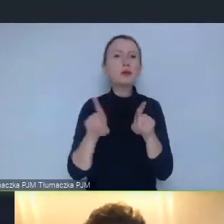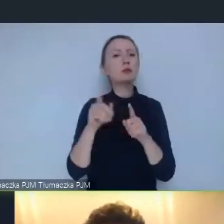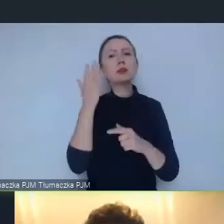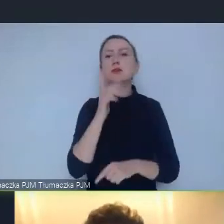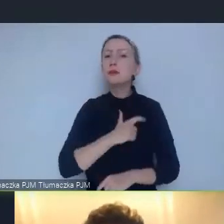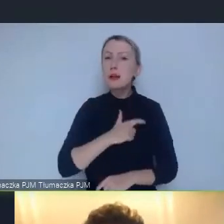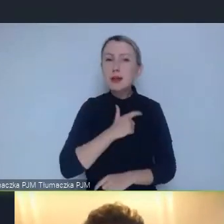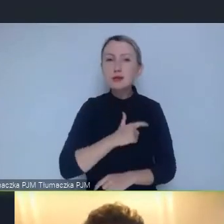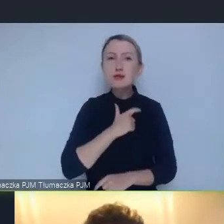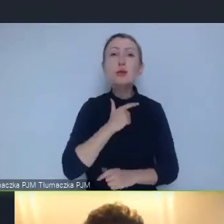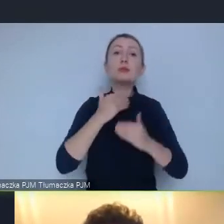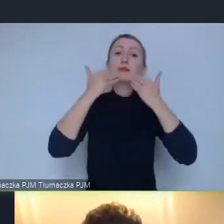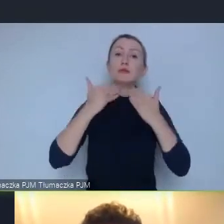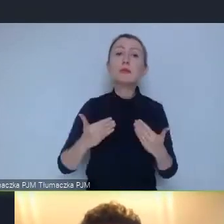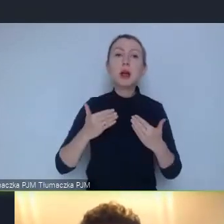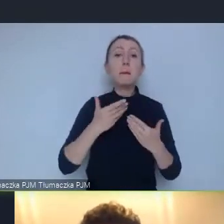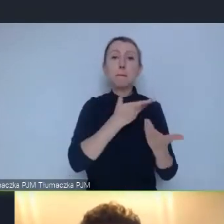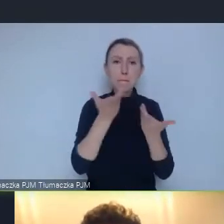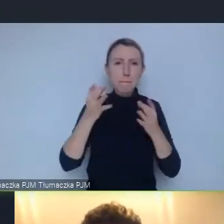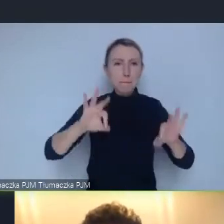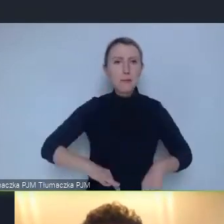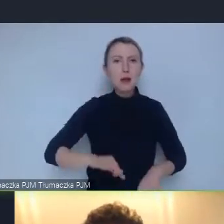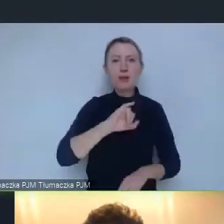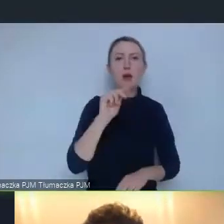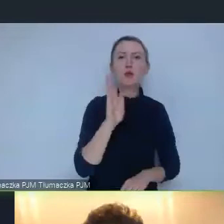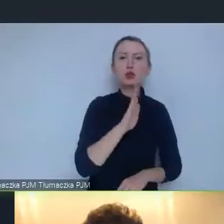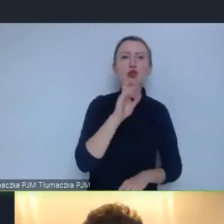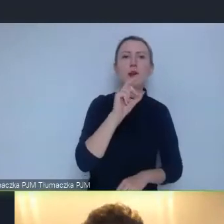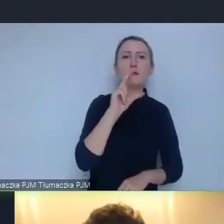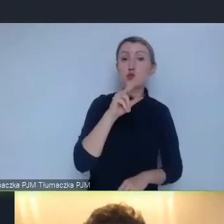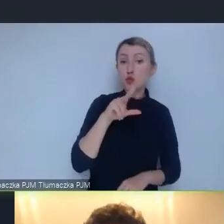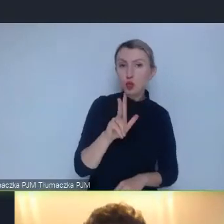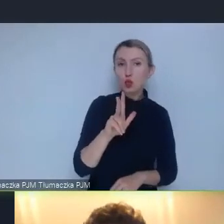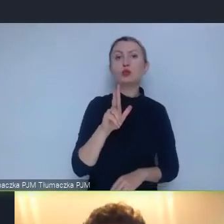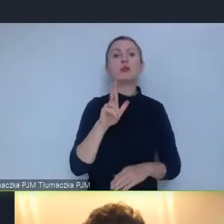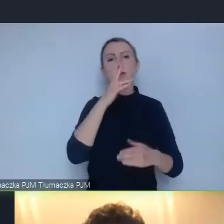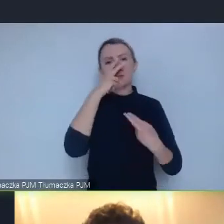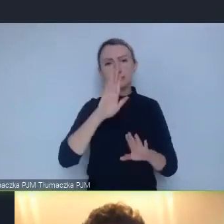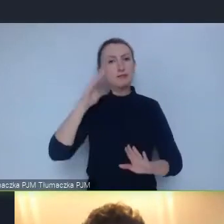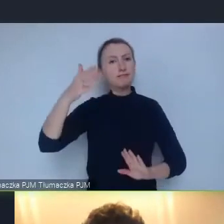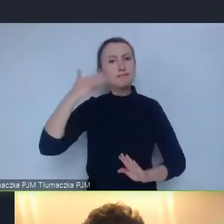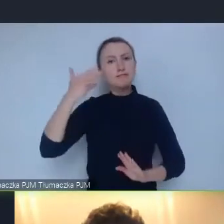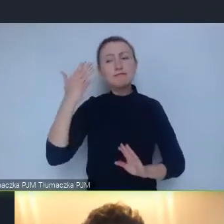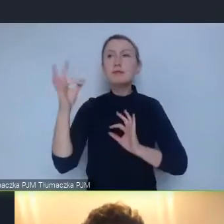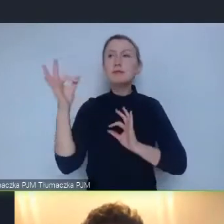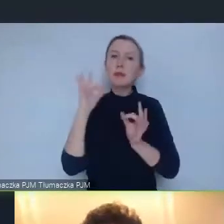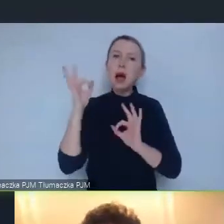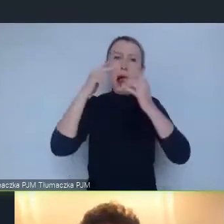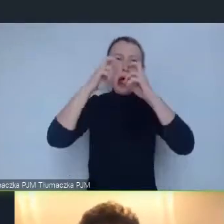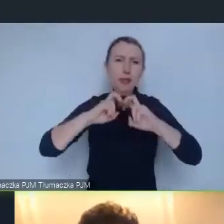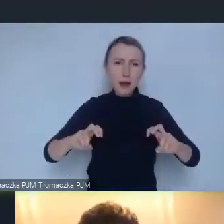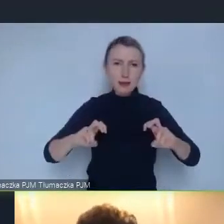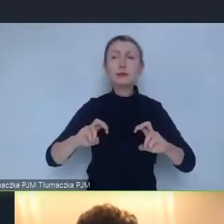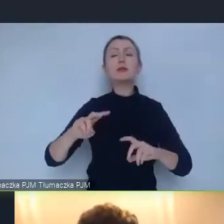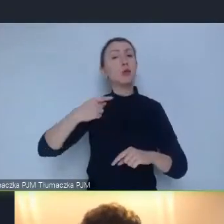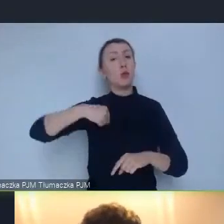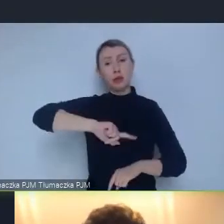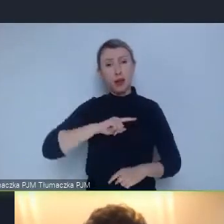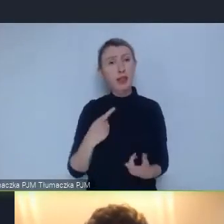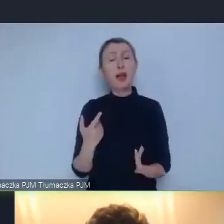serdecznie dziękuję panu Januszowi Szewczukowi za przedstawienie tych danych, tej analizy, która dla nas